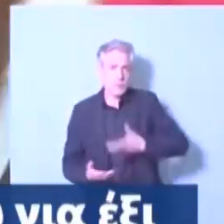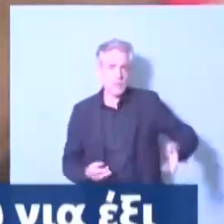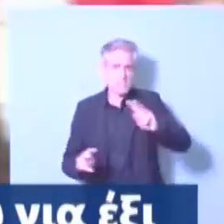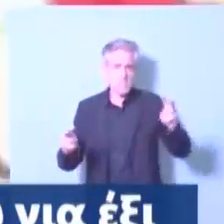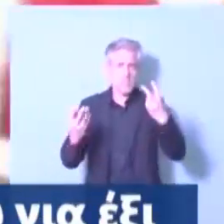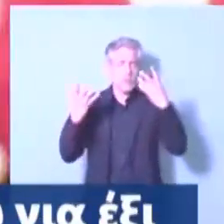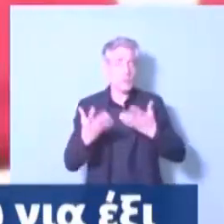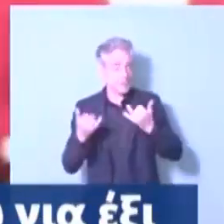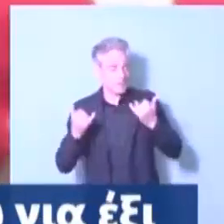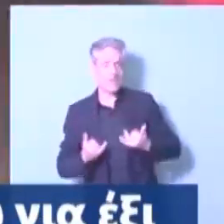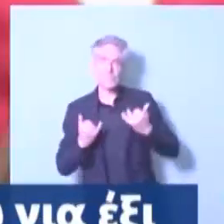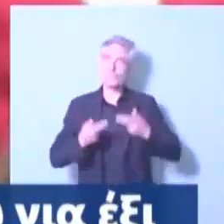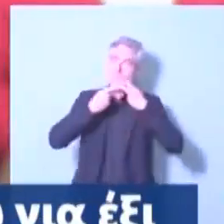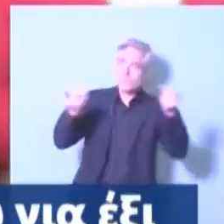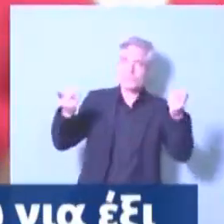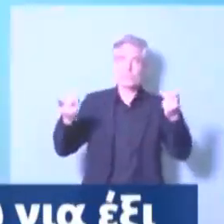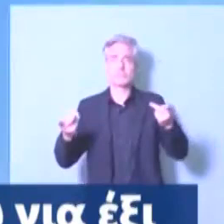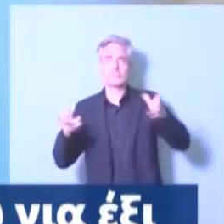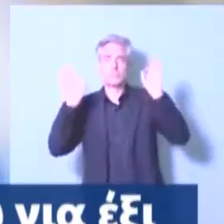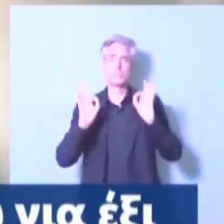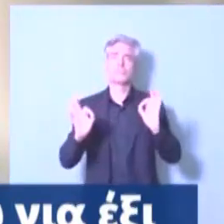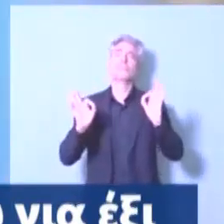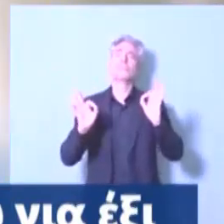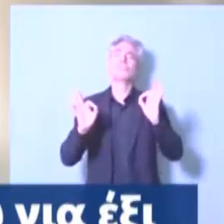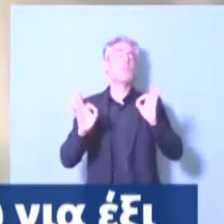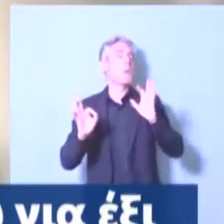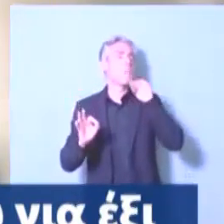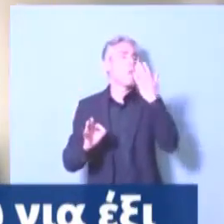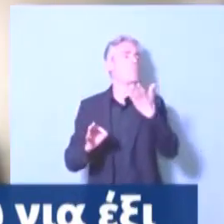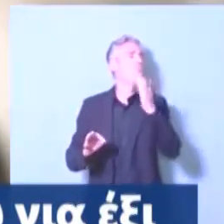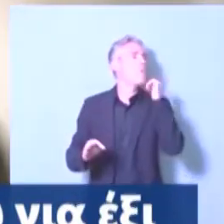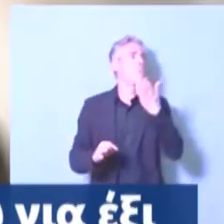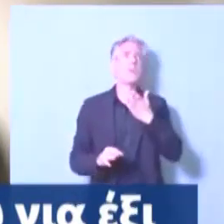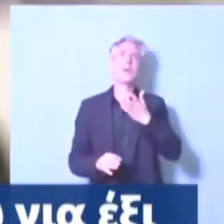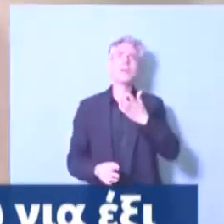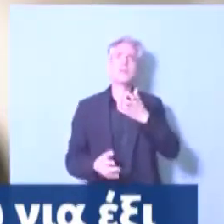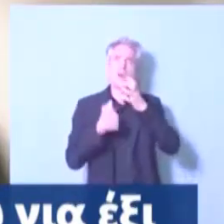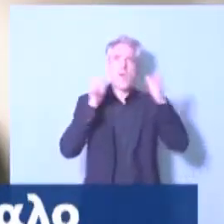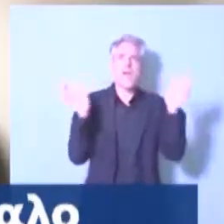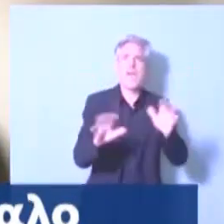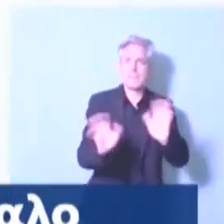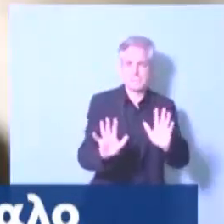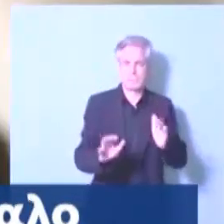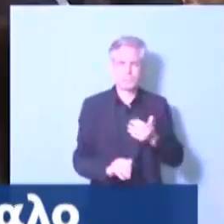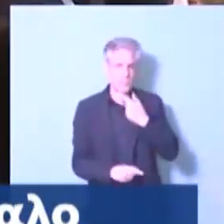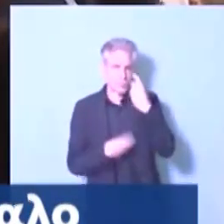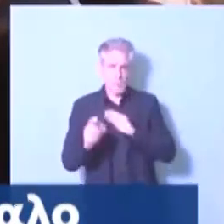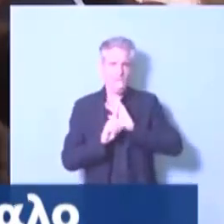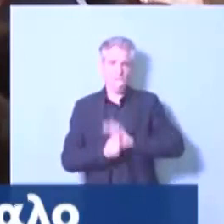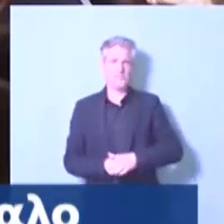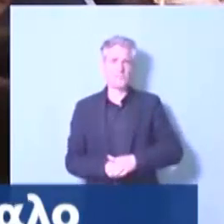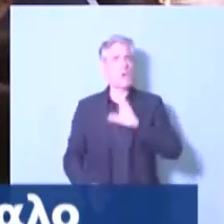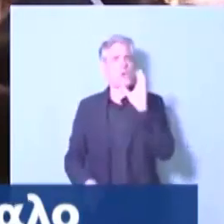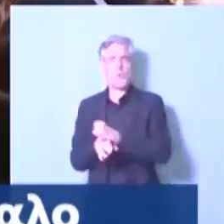je peux ici moi vous tenir un discours sans avoir un seul propos de haine, ni sur nos